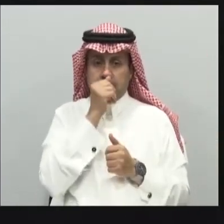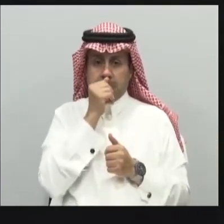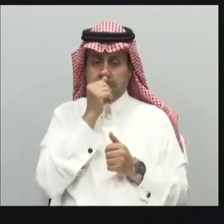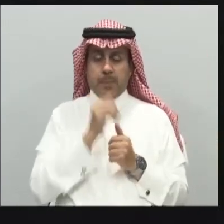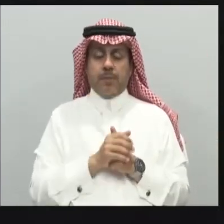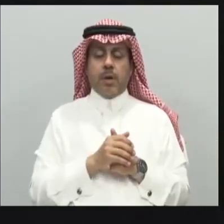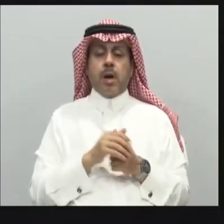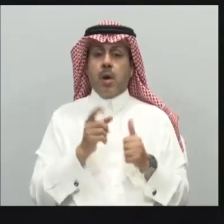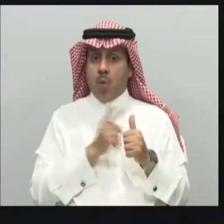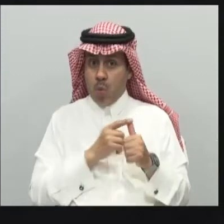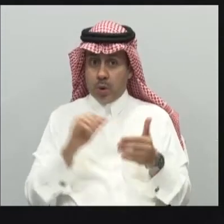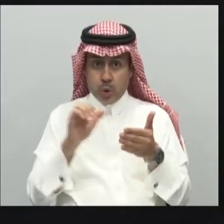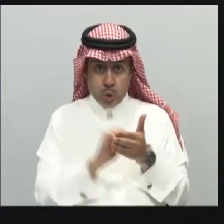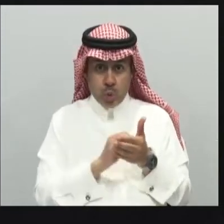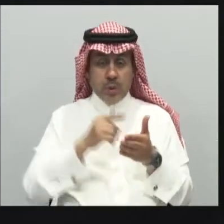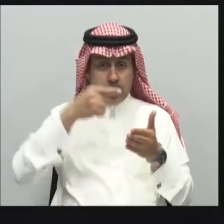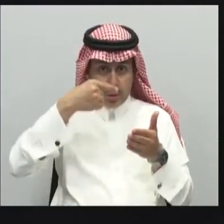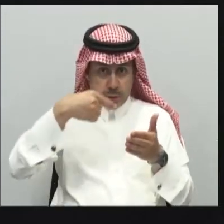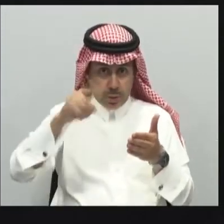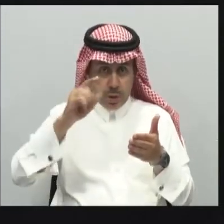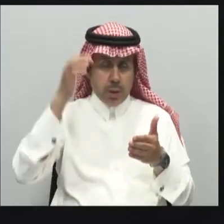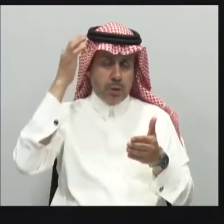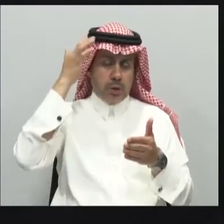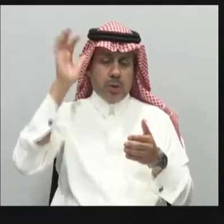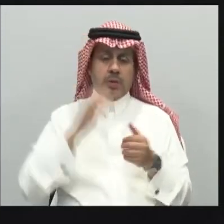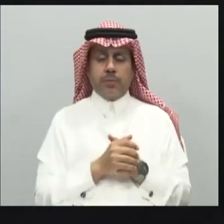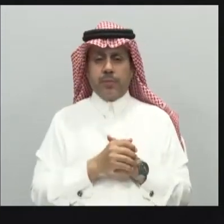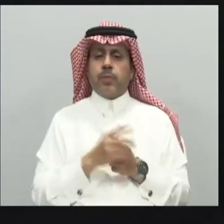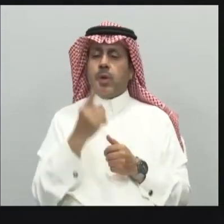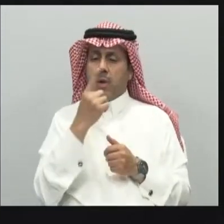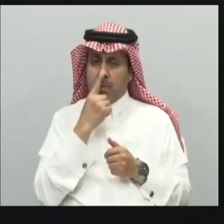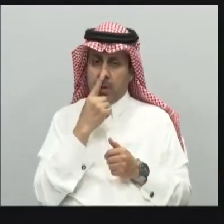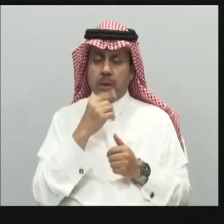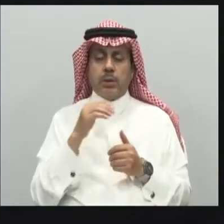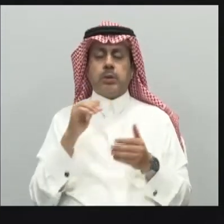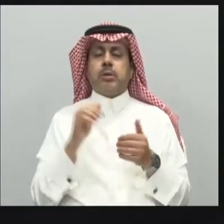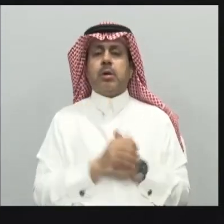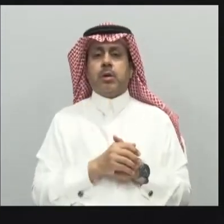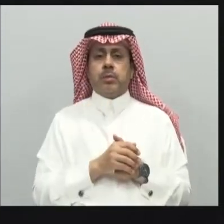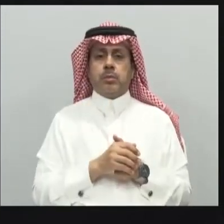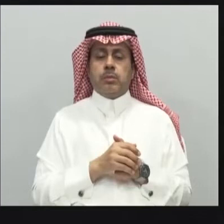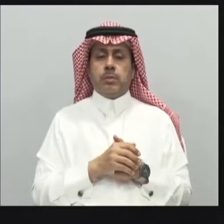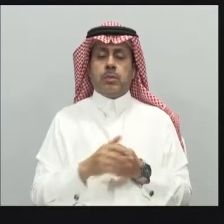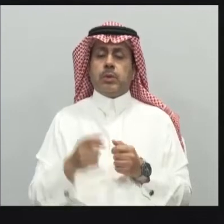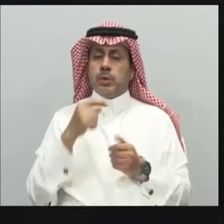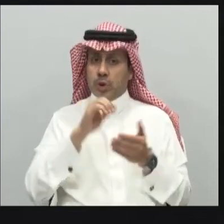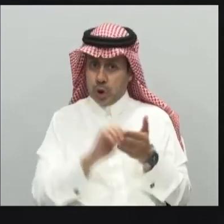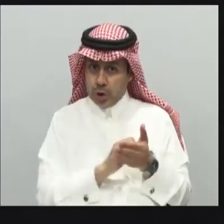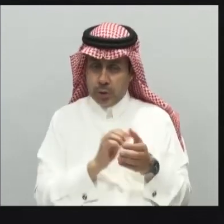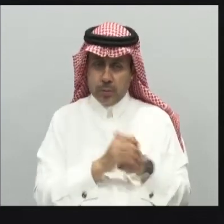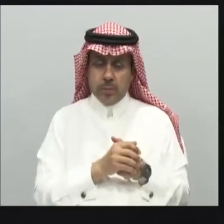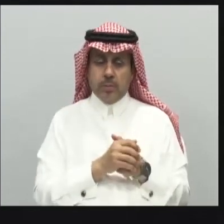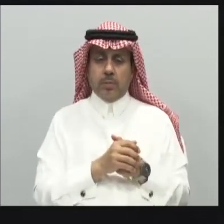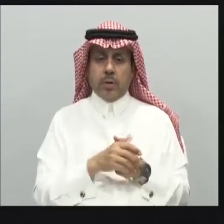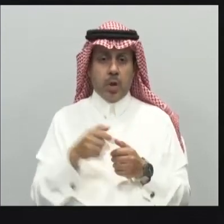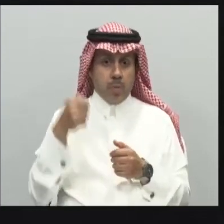الشروط الصحيحه الجائزه يعني شروط يقبلها الشارع يشترط البائع المشتري او مشتري